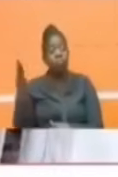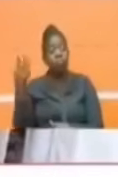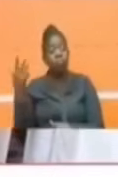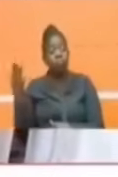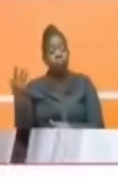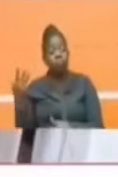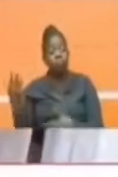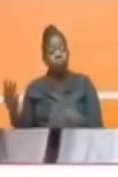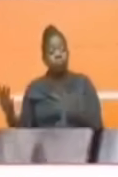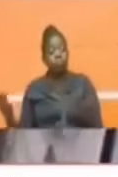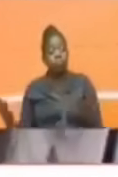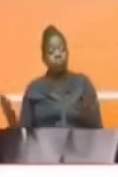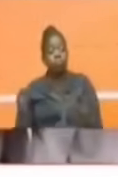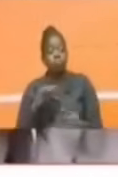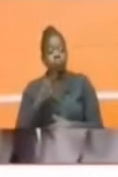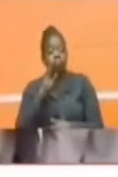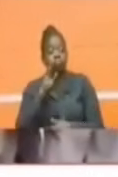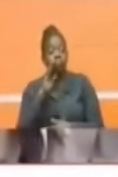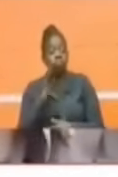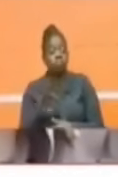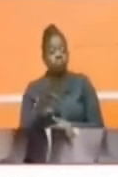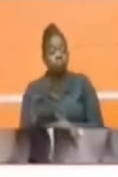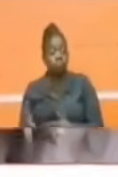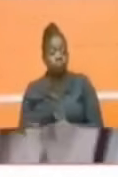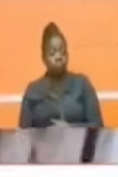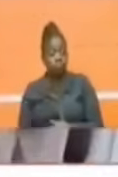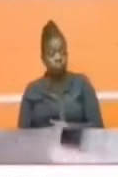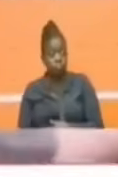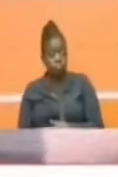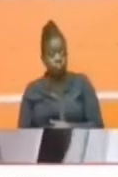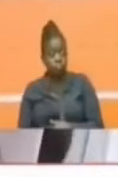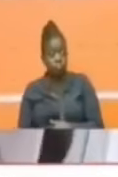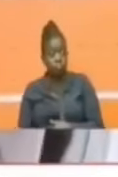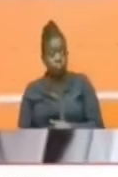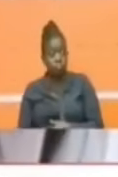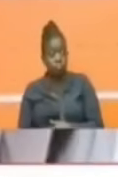omukazi kwali kabeera ku ddyo